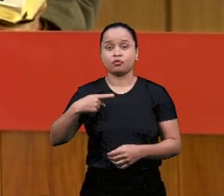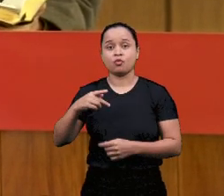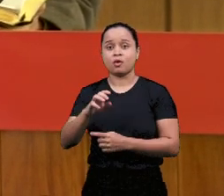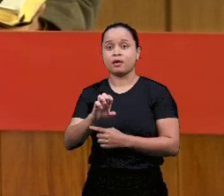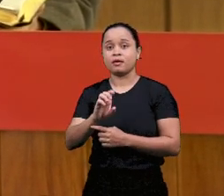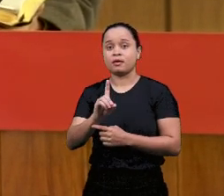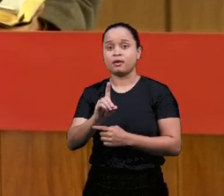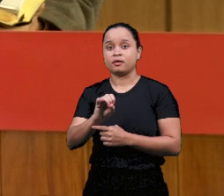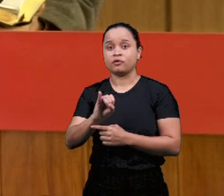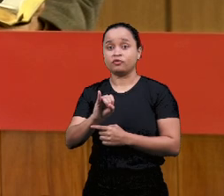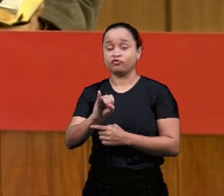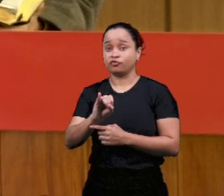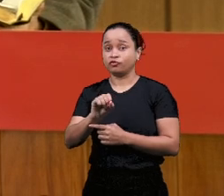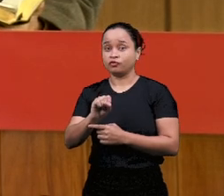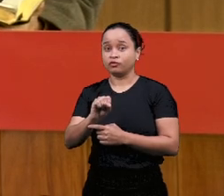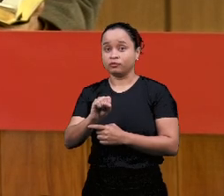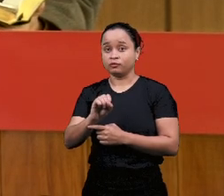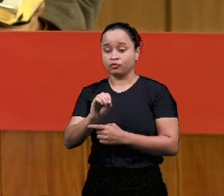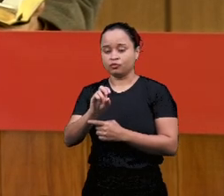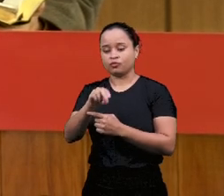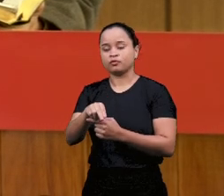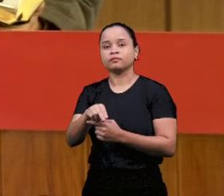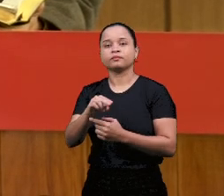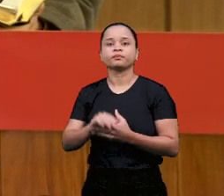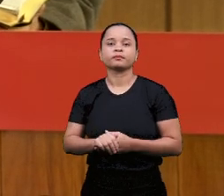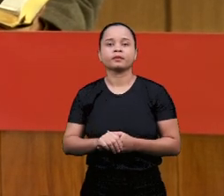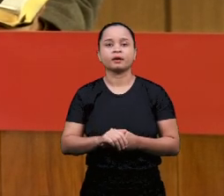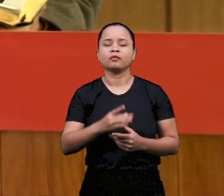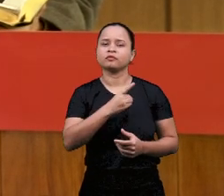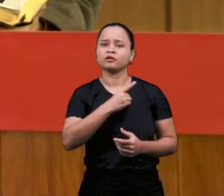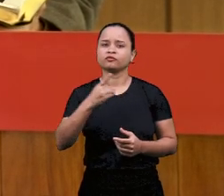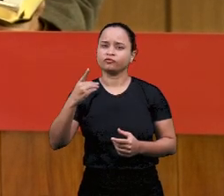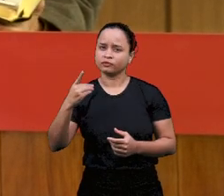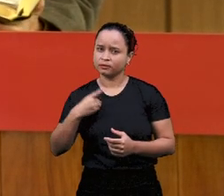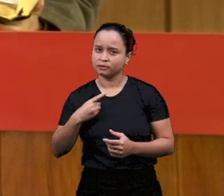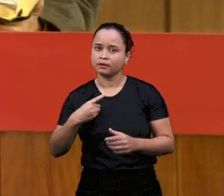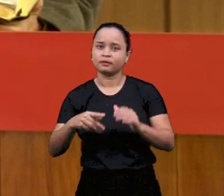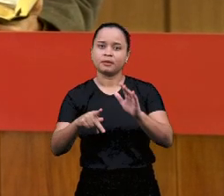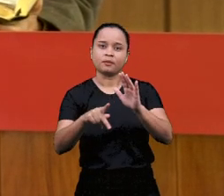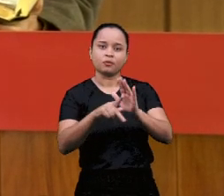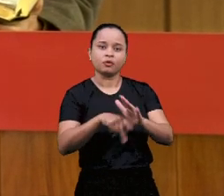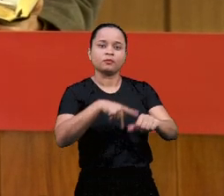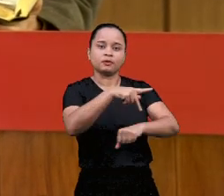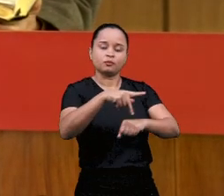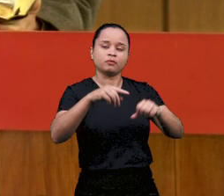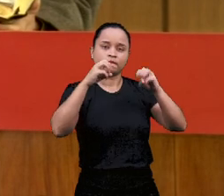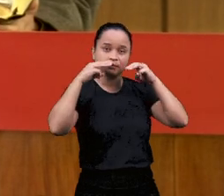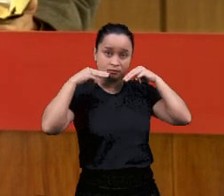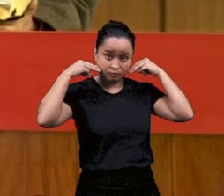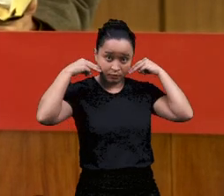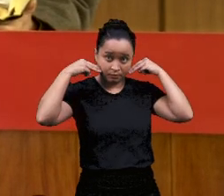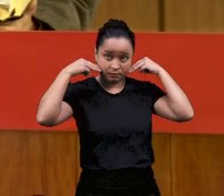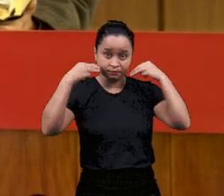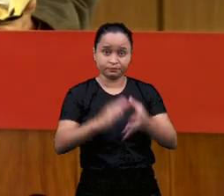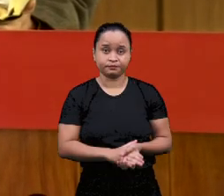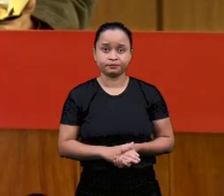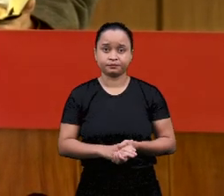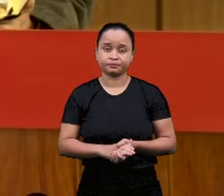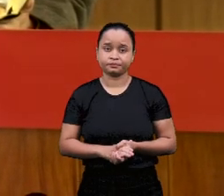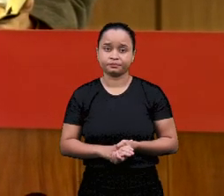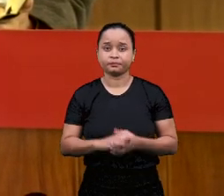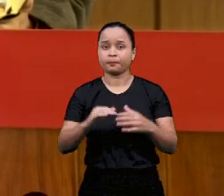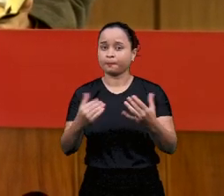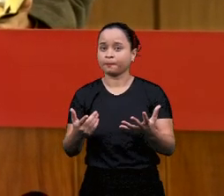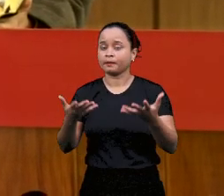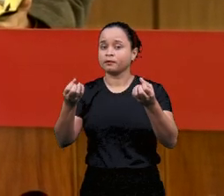diacre, qui est le diacre Oscar Oguineiro, qui est natif de Mozambique, c'est notre diacre